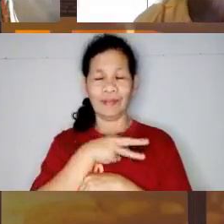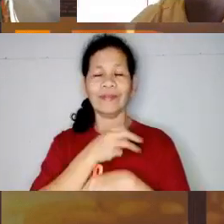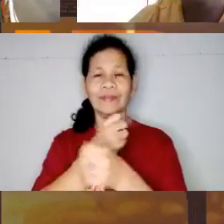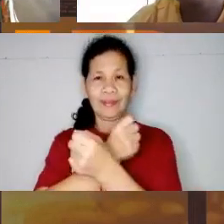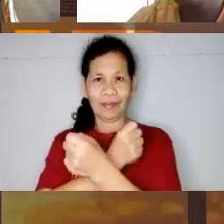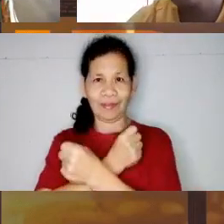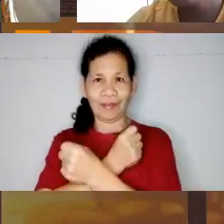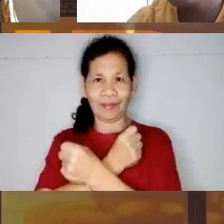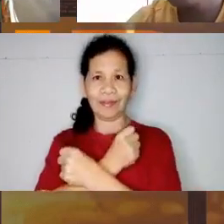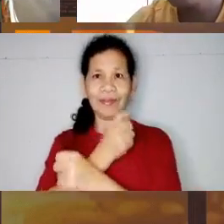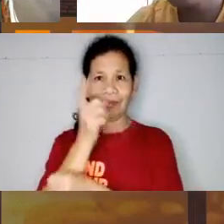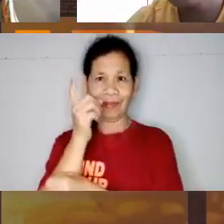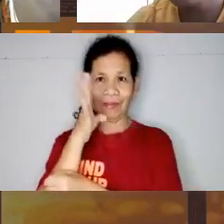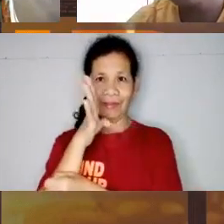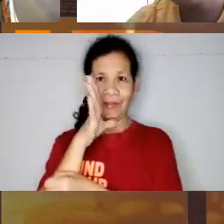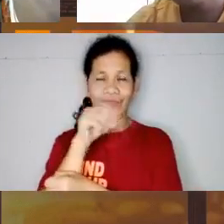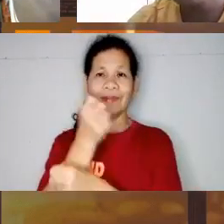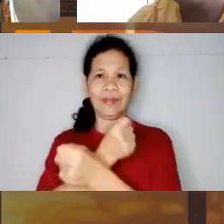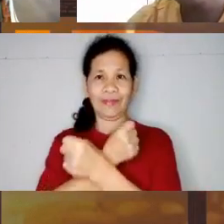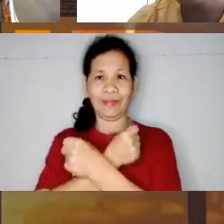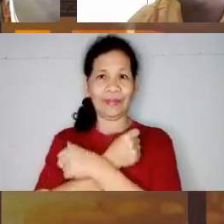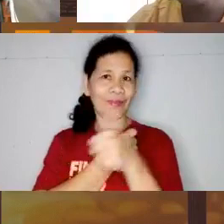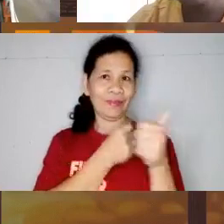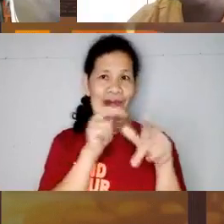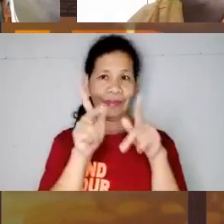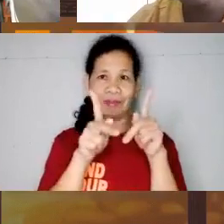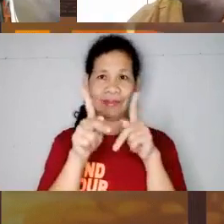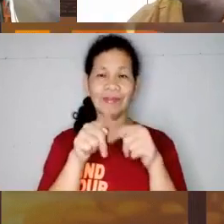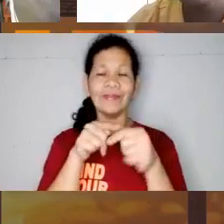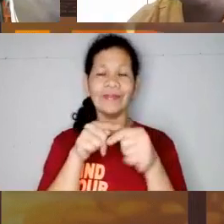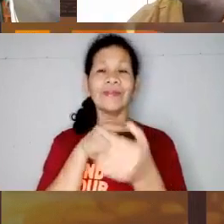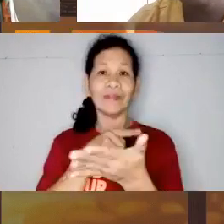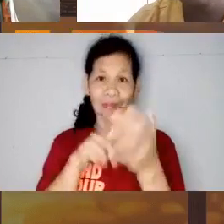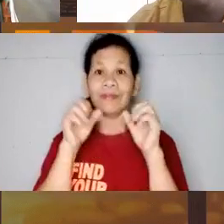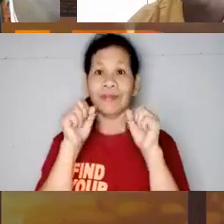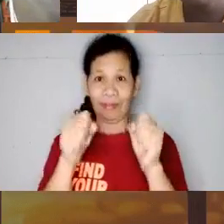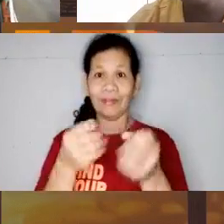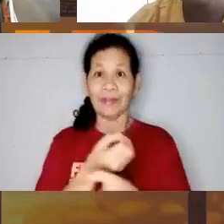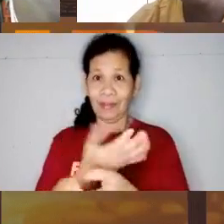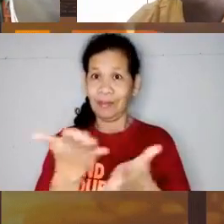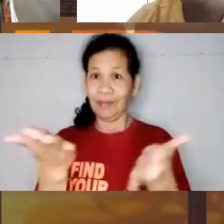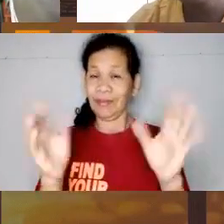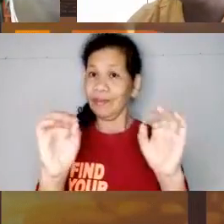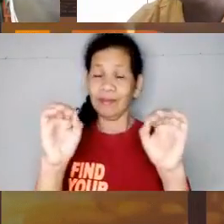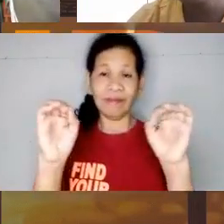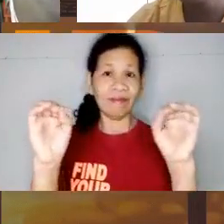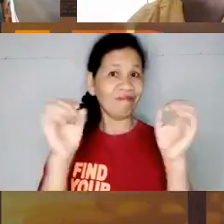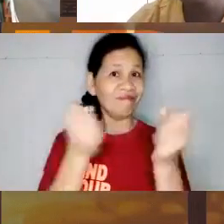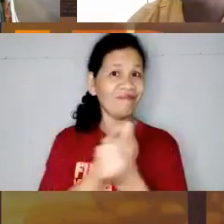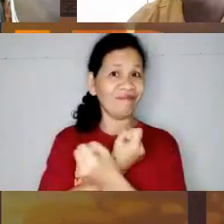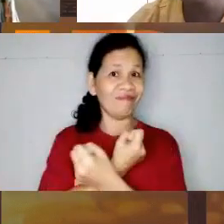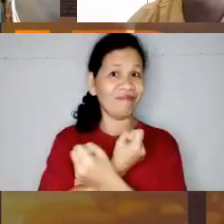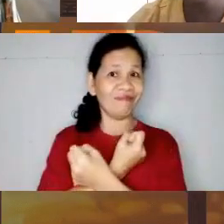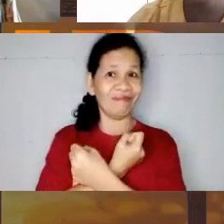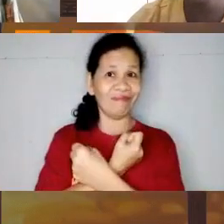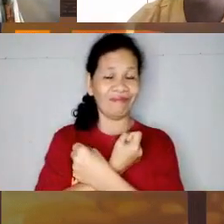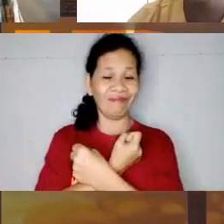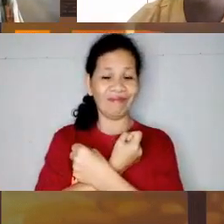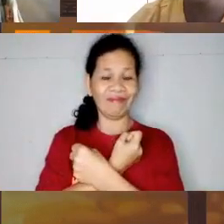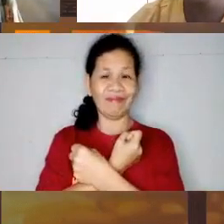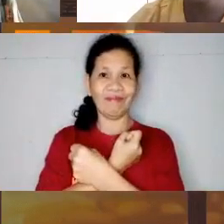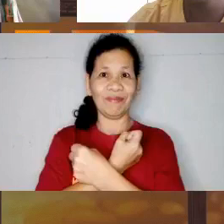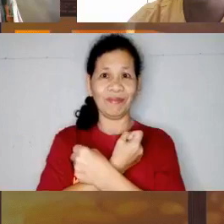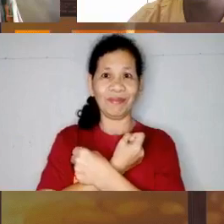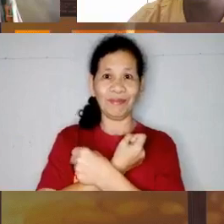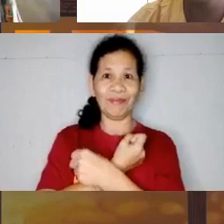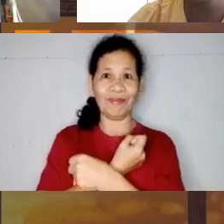mahal natin ang ating kapwa. Sapagkat you can give without love. Ano? Ano?